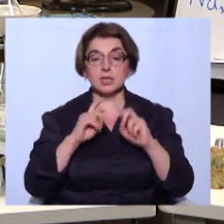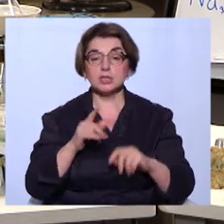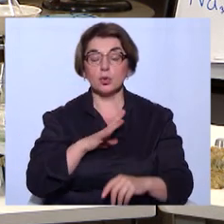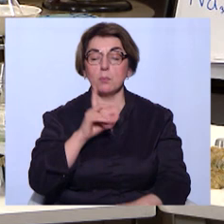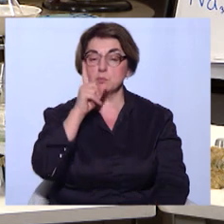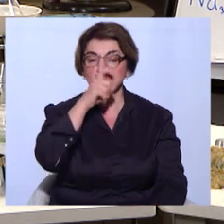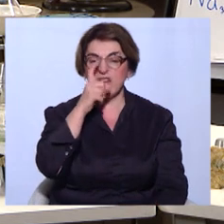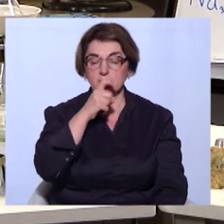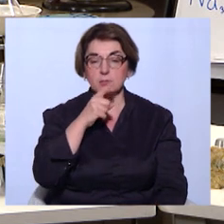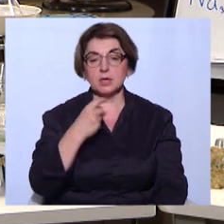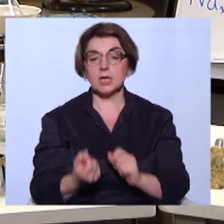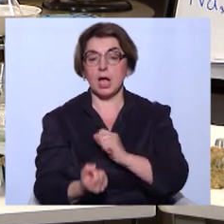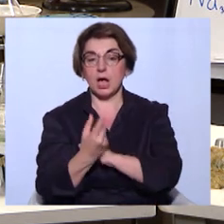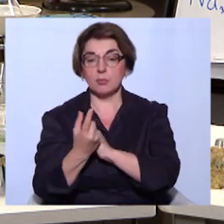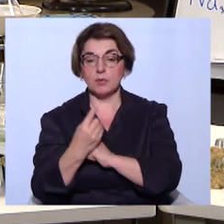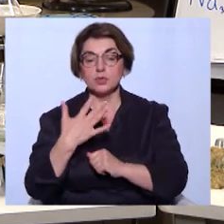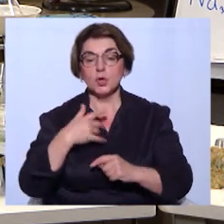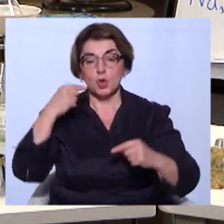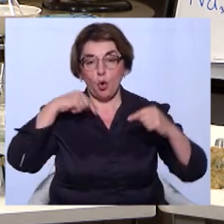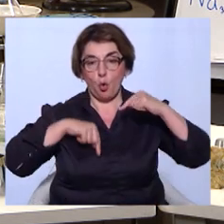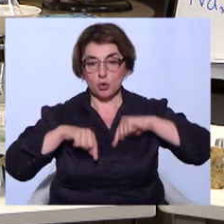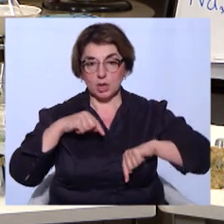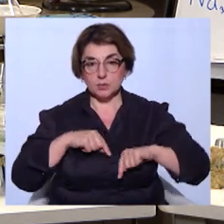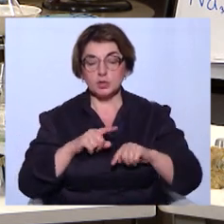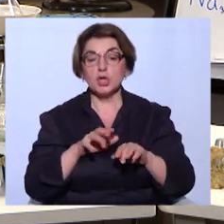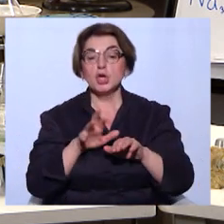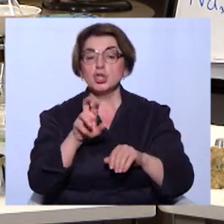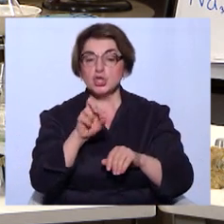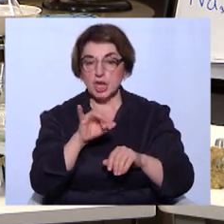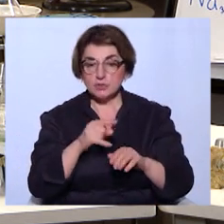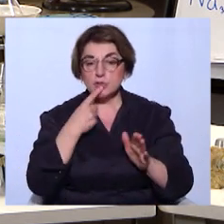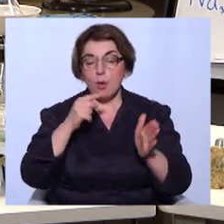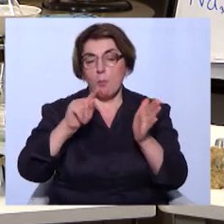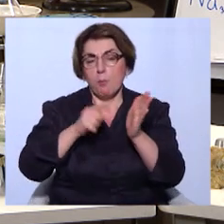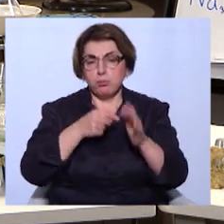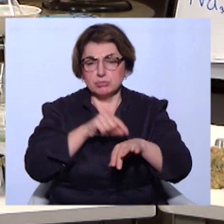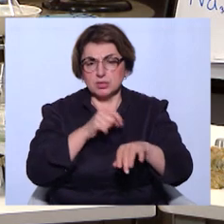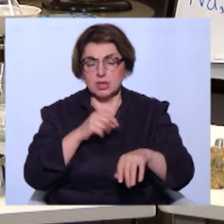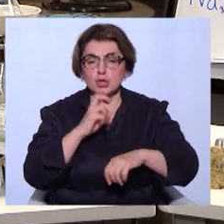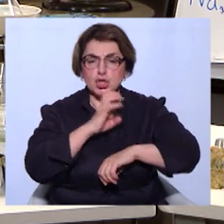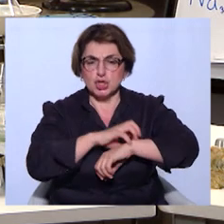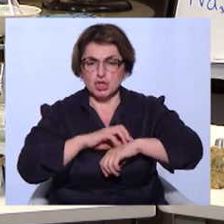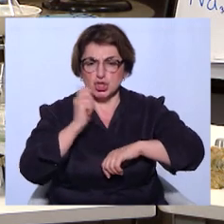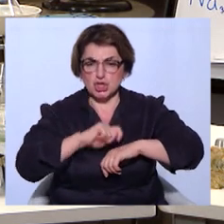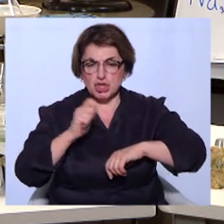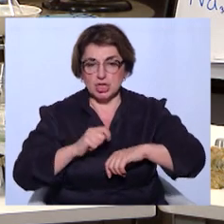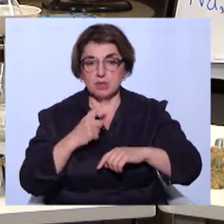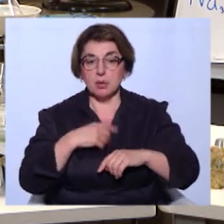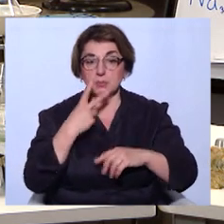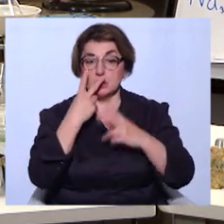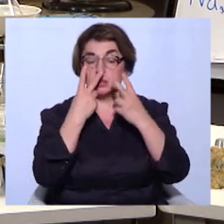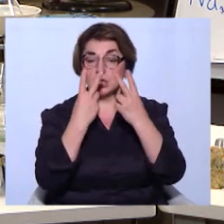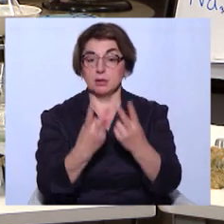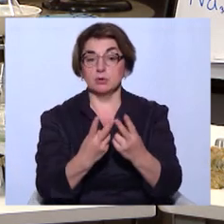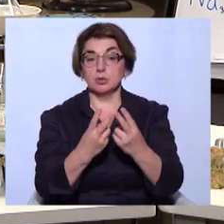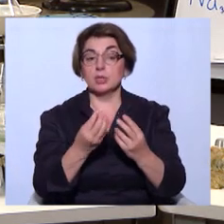მჟავები. ის აღმოვაჩინეთ ჩვენს ორგანიზმში, ჭიანჭველაშიც, ფუტკრის ნაკბენშიც, ჭინჭარშიც და მე მინდა